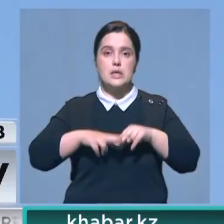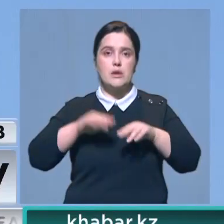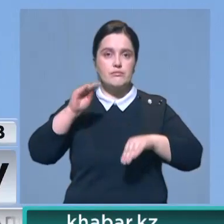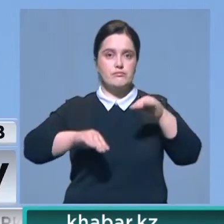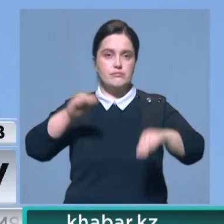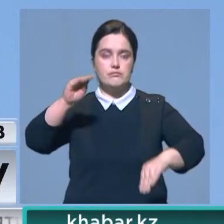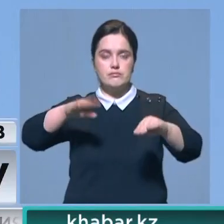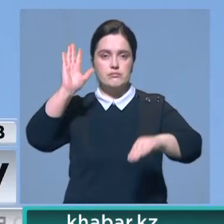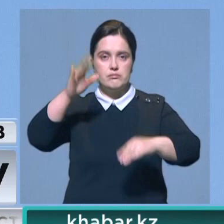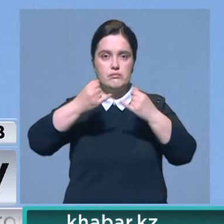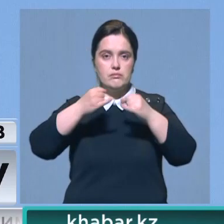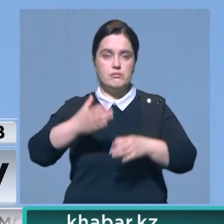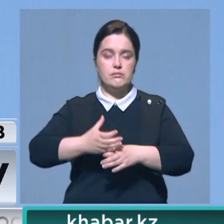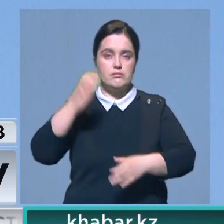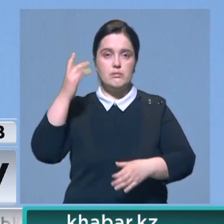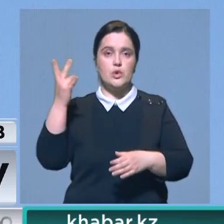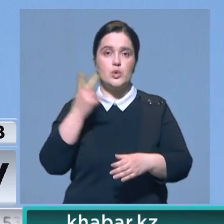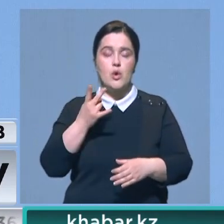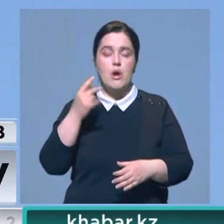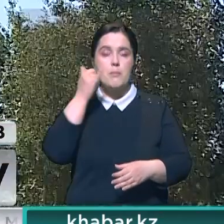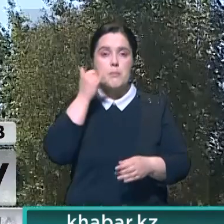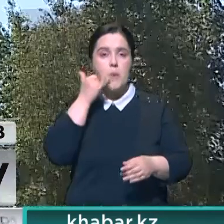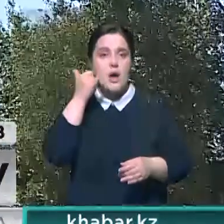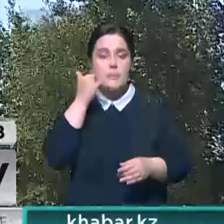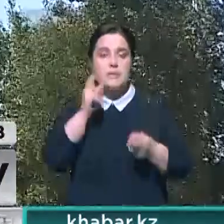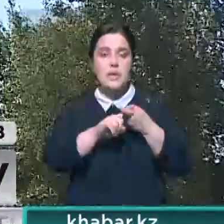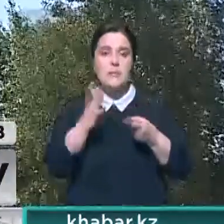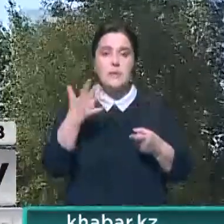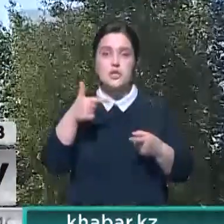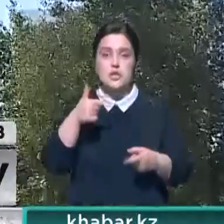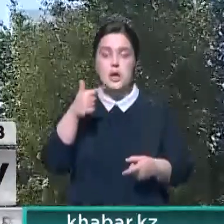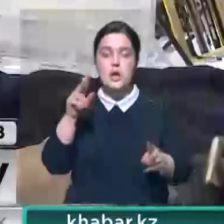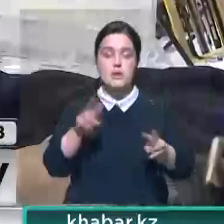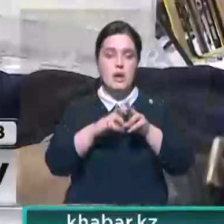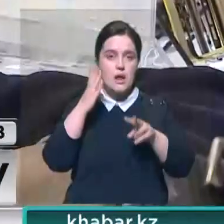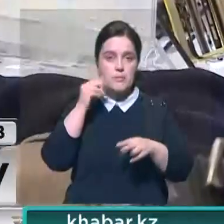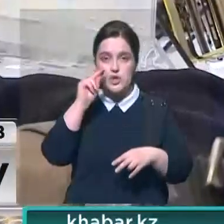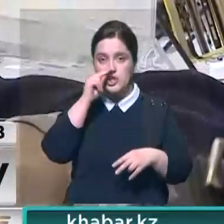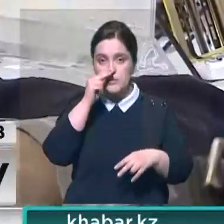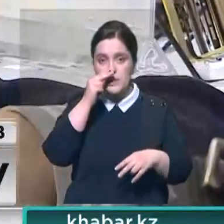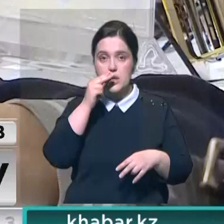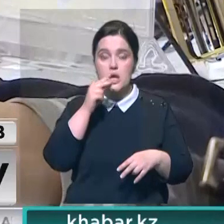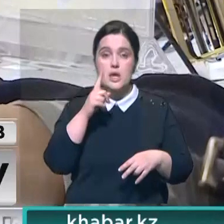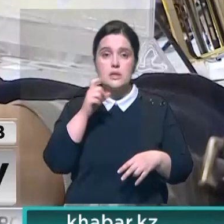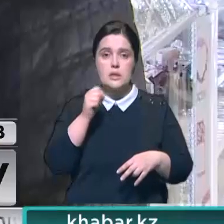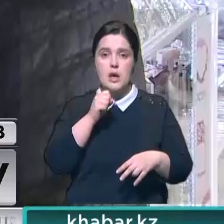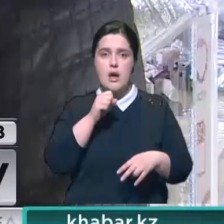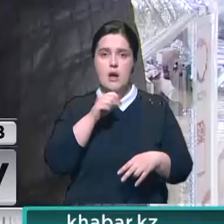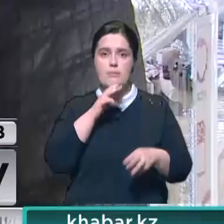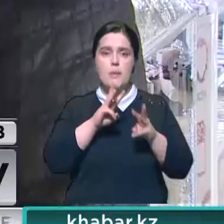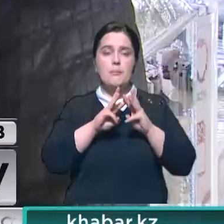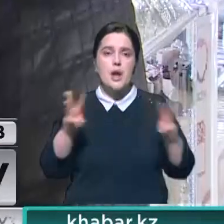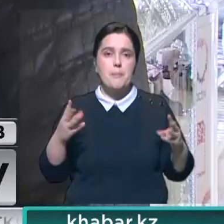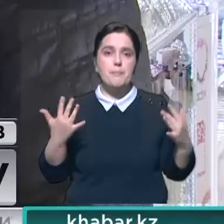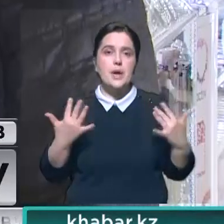сети и развития мобильной связи нового поколения 5G в Астане Алматы Шымкенте и некоторых областных центрах также из-за многомиллиардных